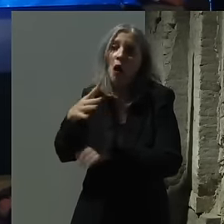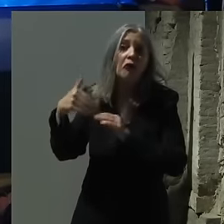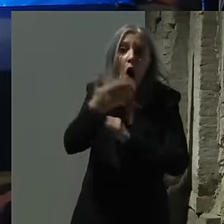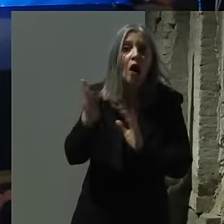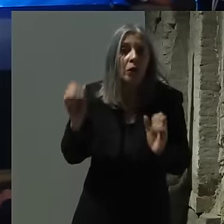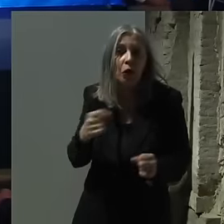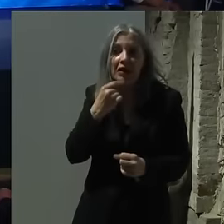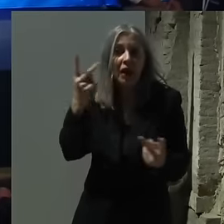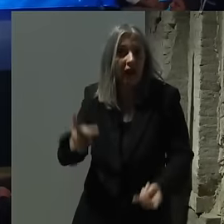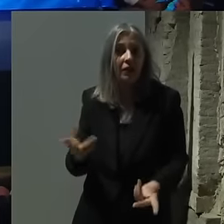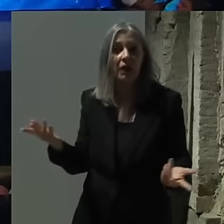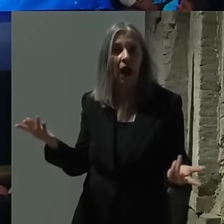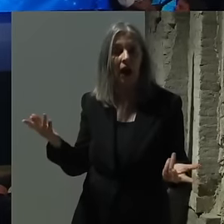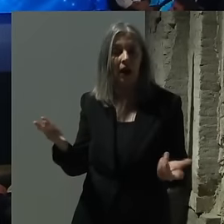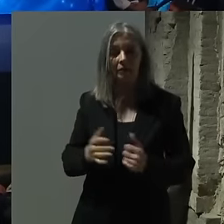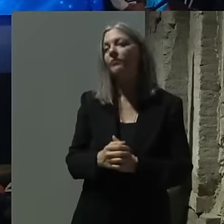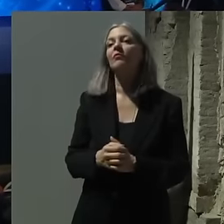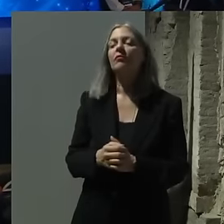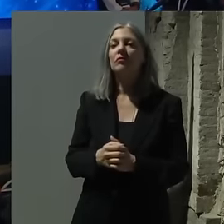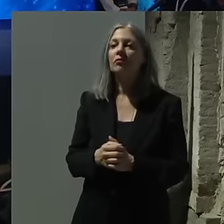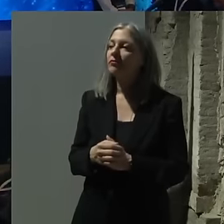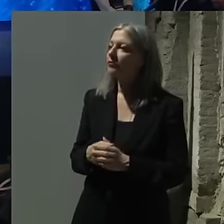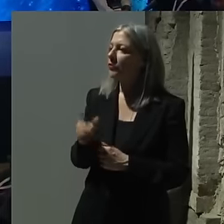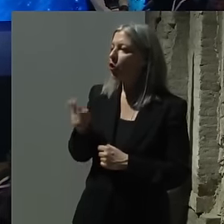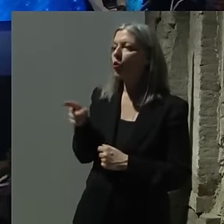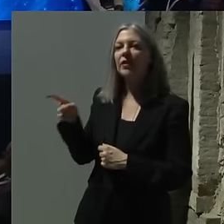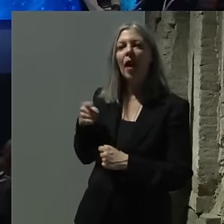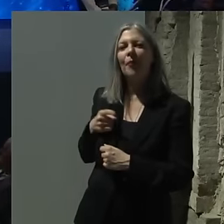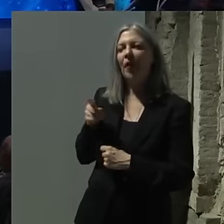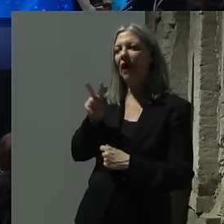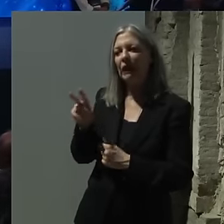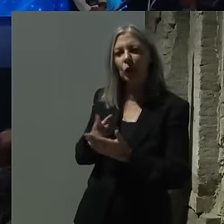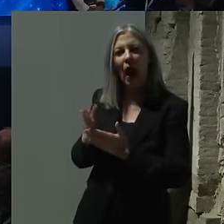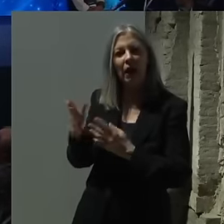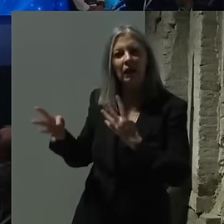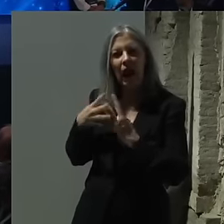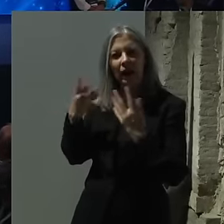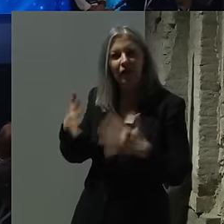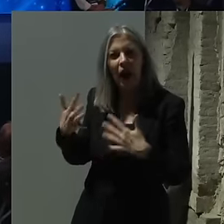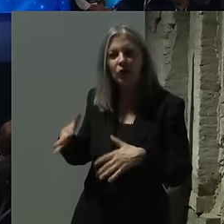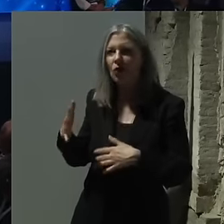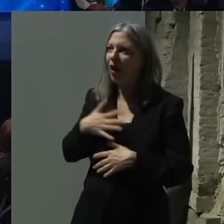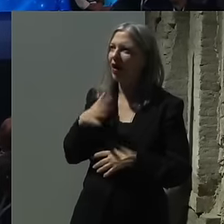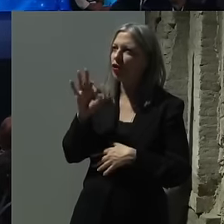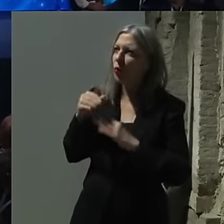casa. Giuseppe, dopo 22 anni si esce di galera a 50 anni, si ha ancora voglia e forza di progettare la